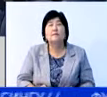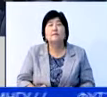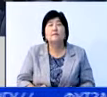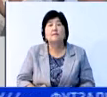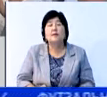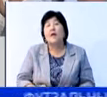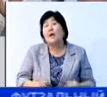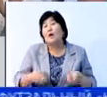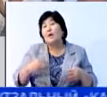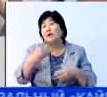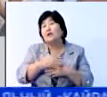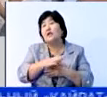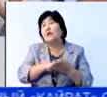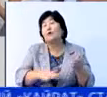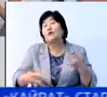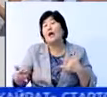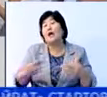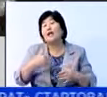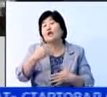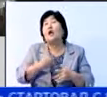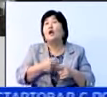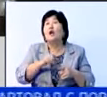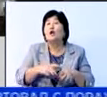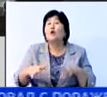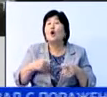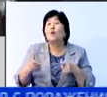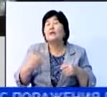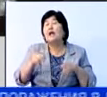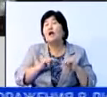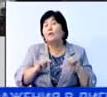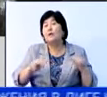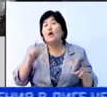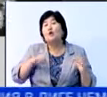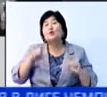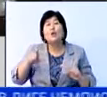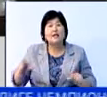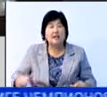Праздничный вечер продолжился концертной программой, которую подготовили для преподавателей студенты.